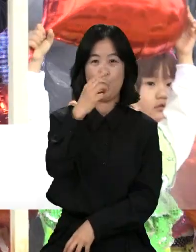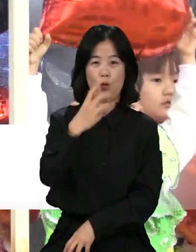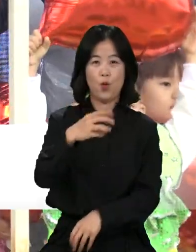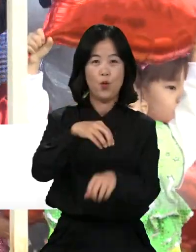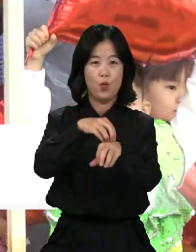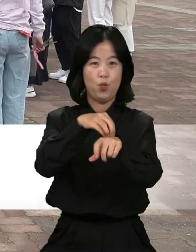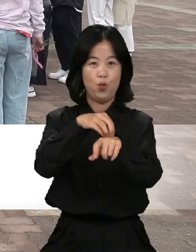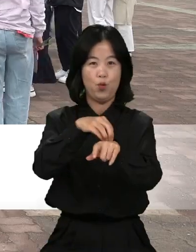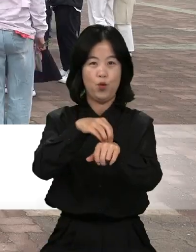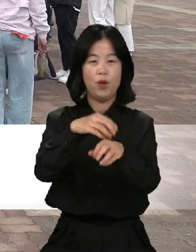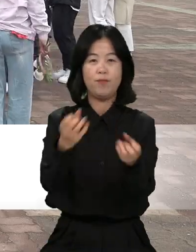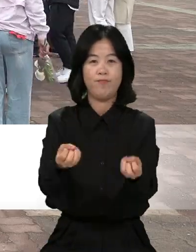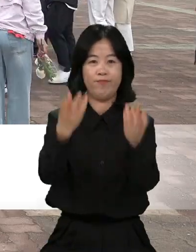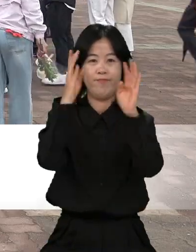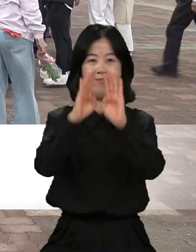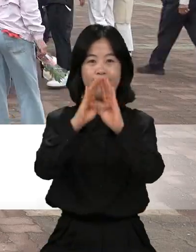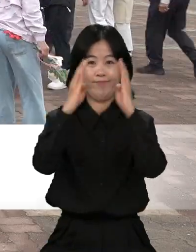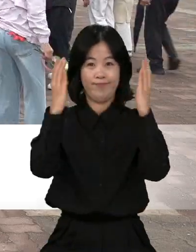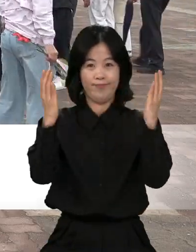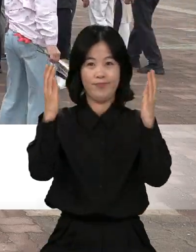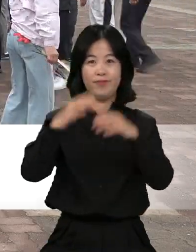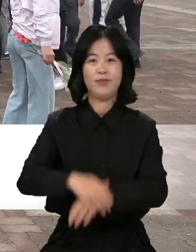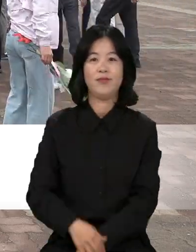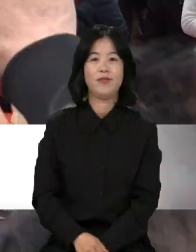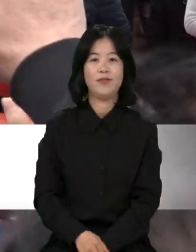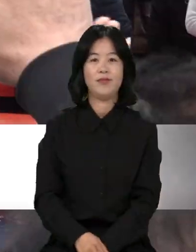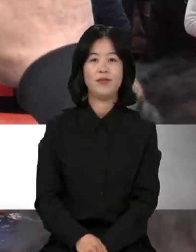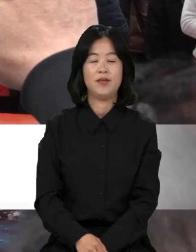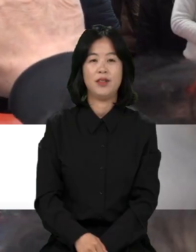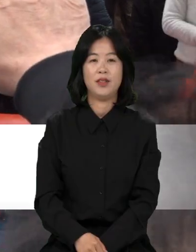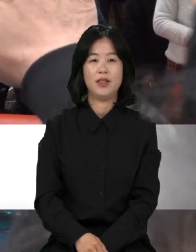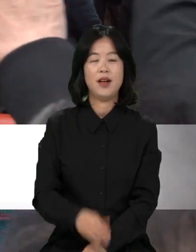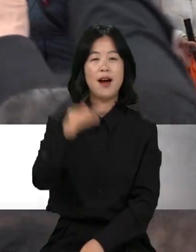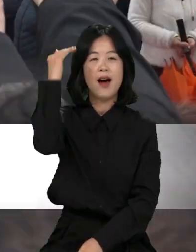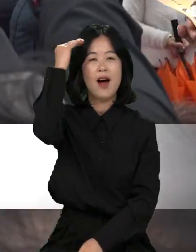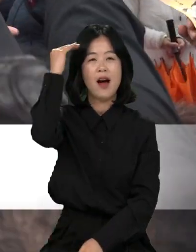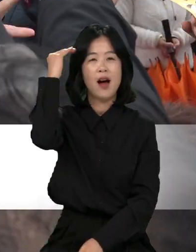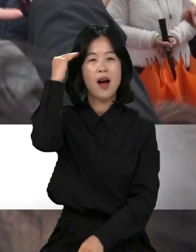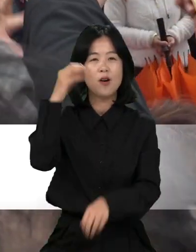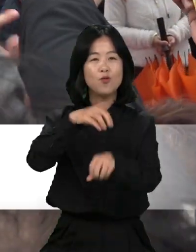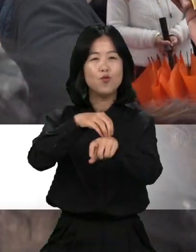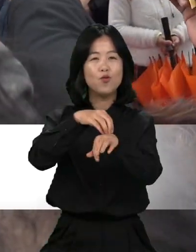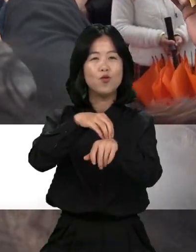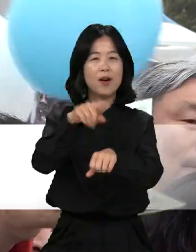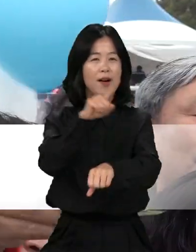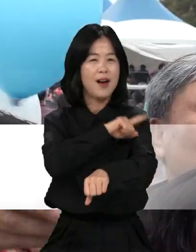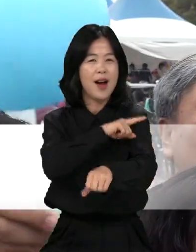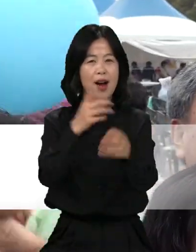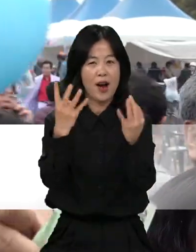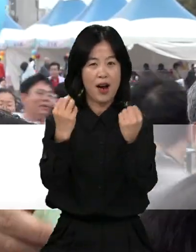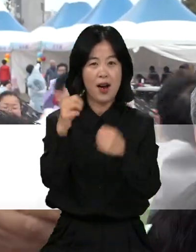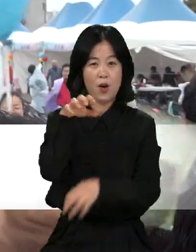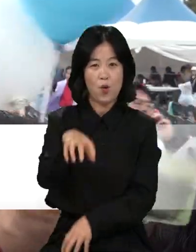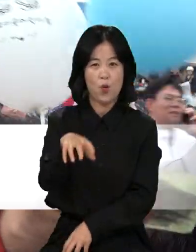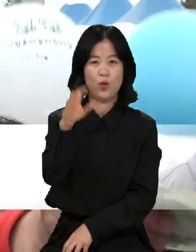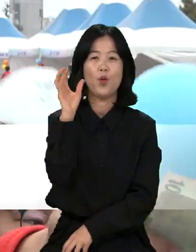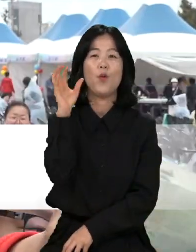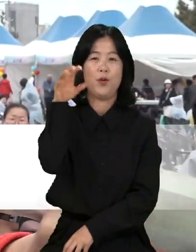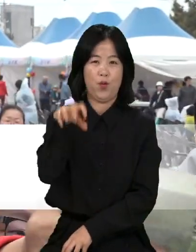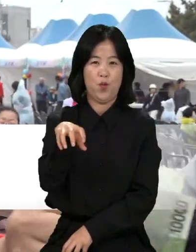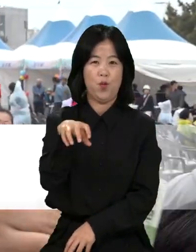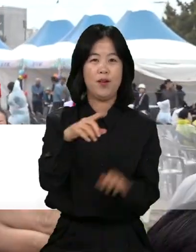제13회 호미곶 돌문어 축제가 호미곶 해맞이 광장 일원에서 개최됐습니다. 이번 축제는 국내 최대